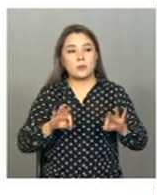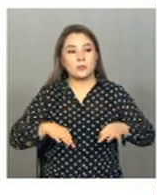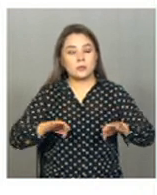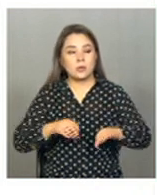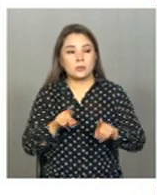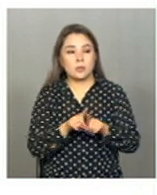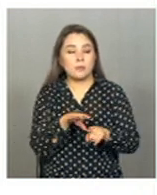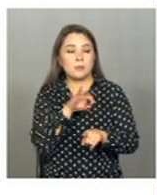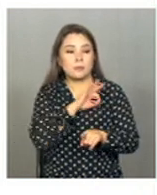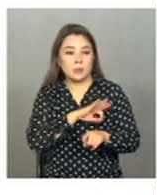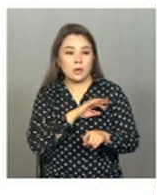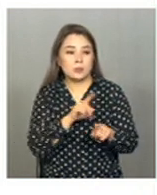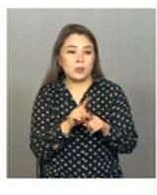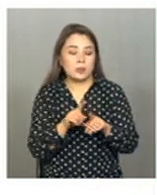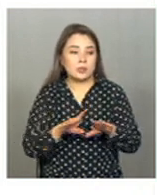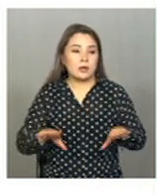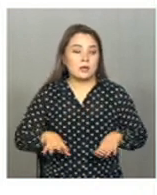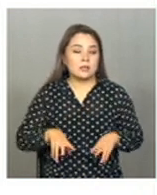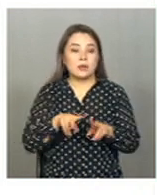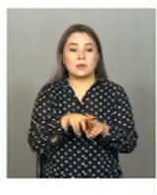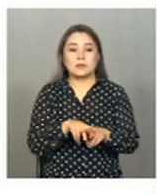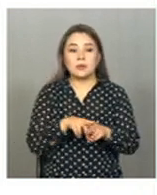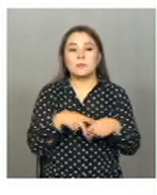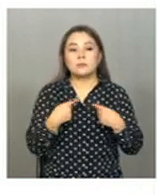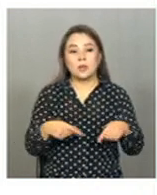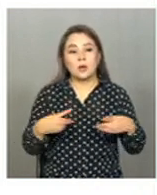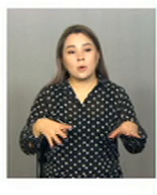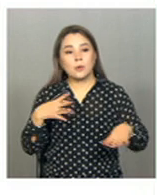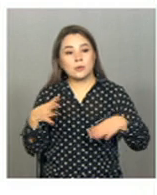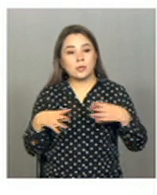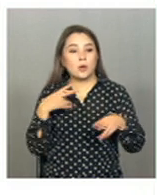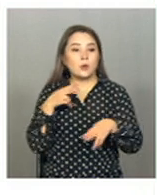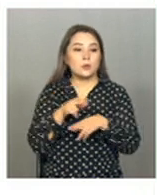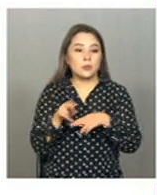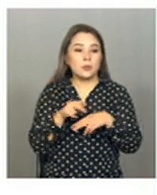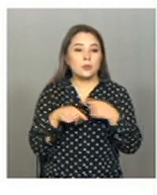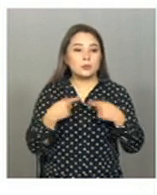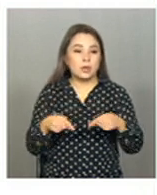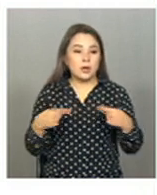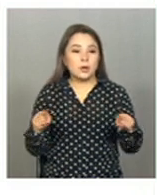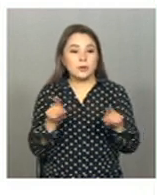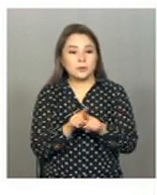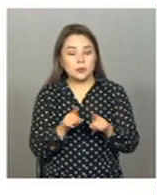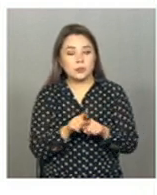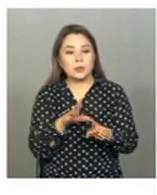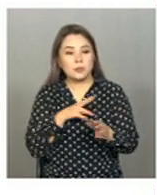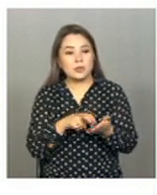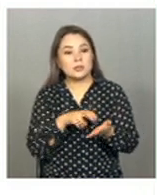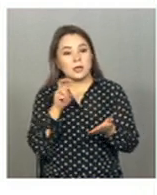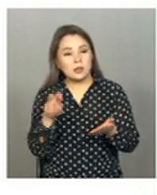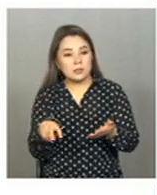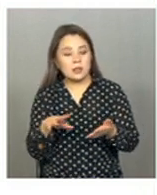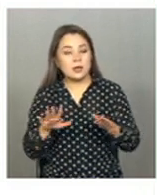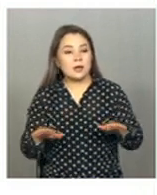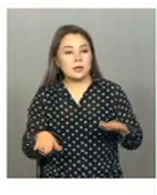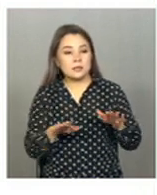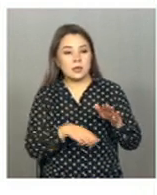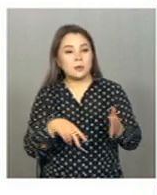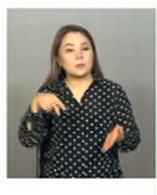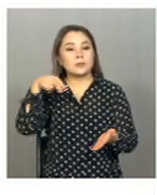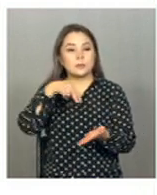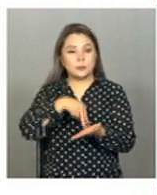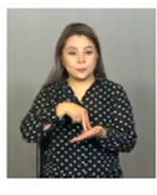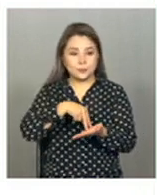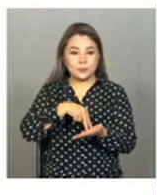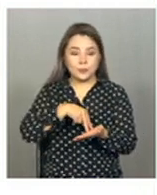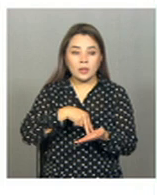қоймай, шабандоздар оған сан алуан қозғалыс жүрістер, бөгет пен ордан секіру, артқы екі аяғымен тік тұру, бір